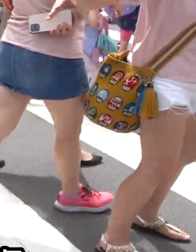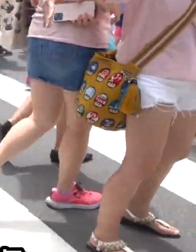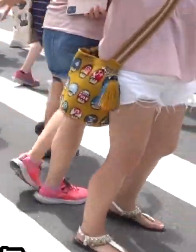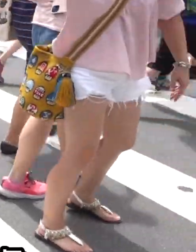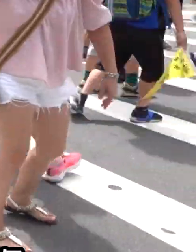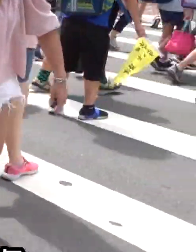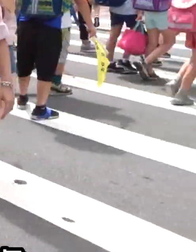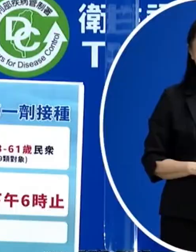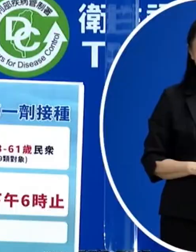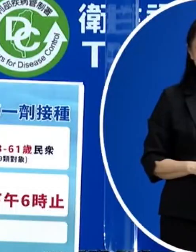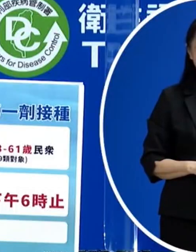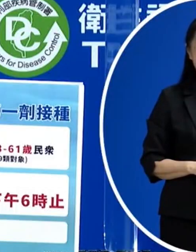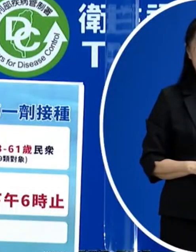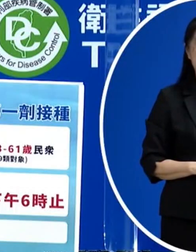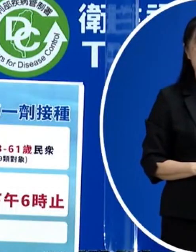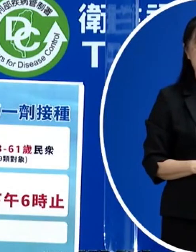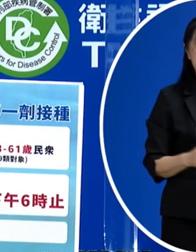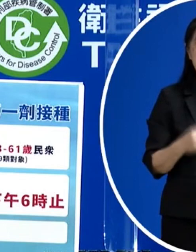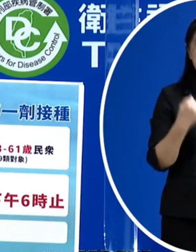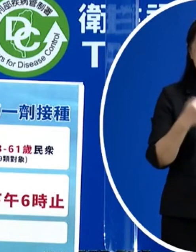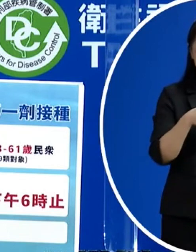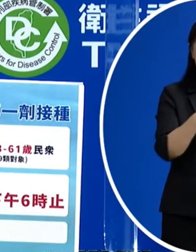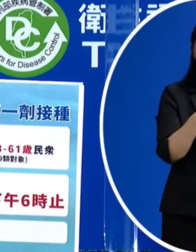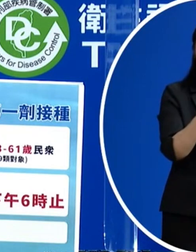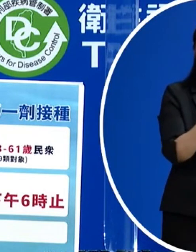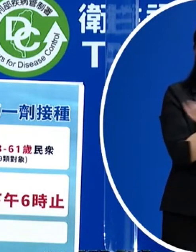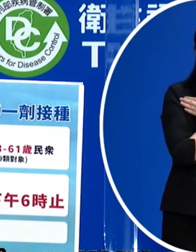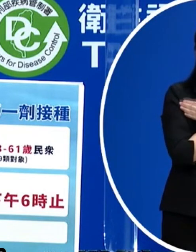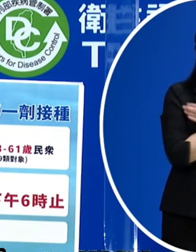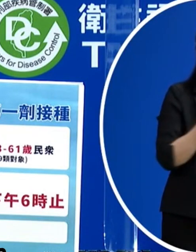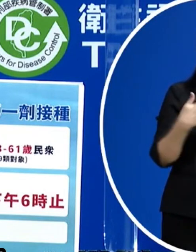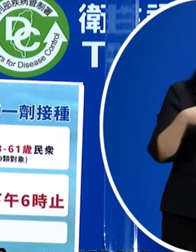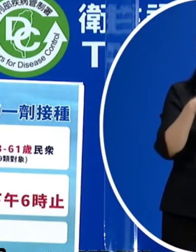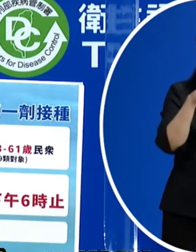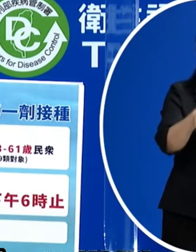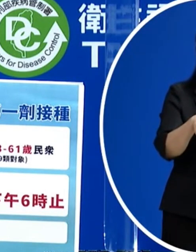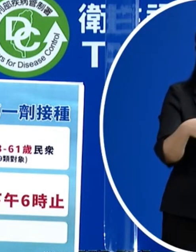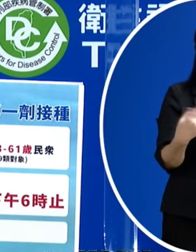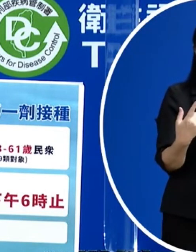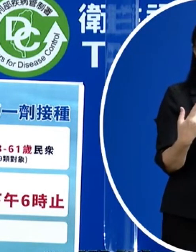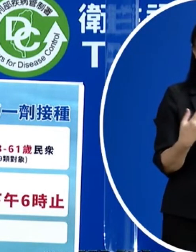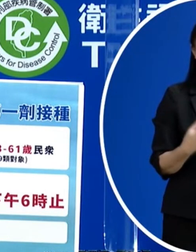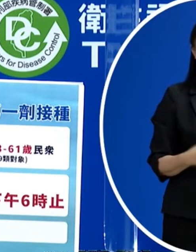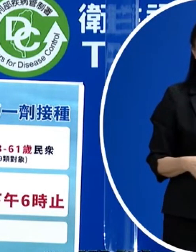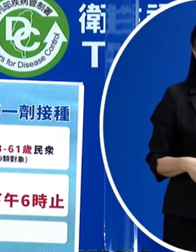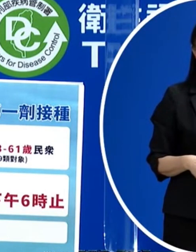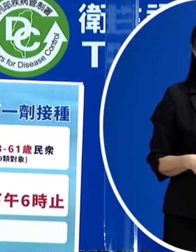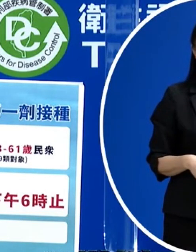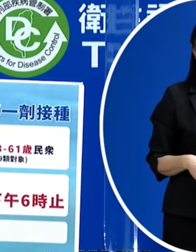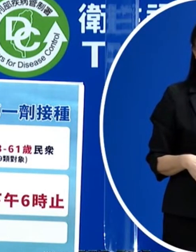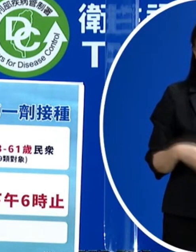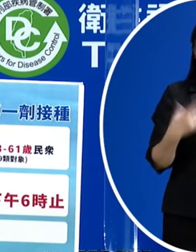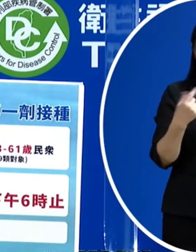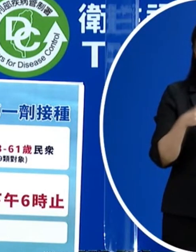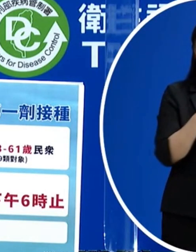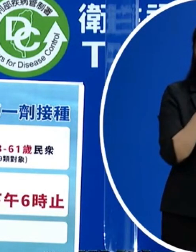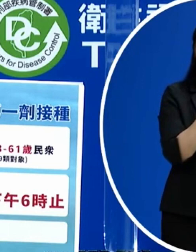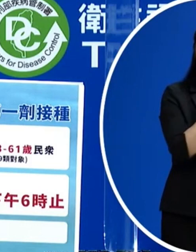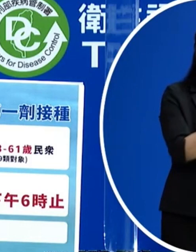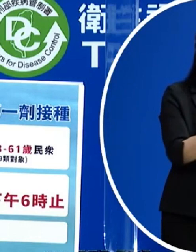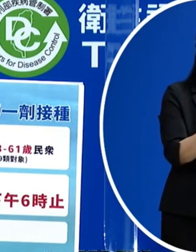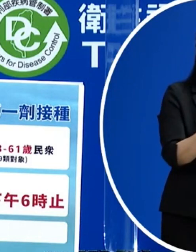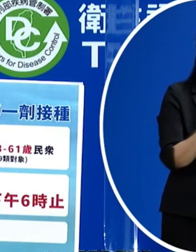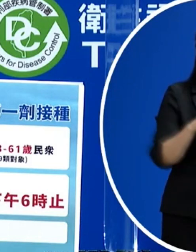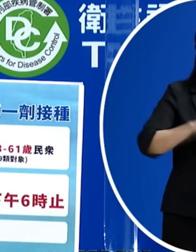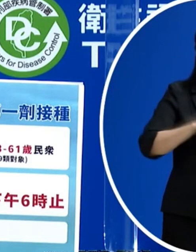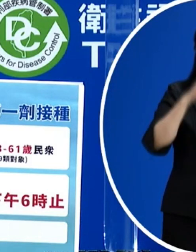疫安全的疑虑。 我们在幼儿园相关的这些其他的单位里面，当然所谓我们现在是要求要